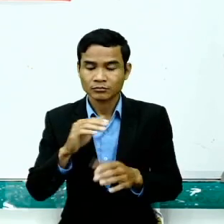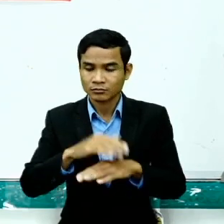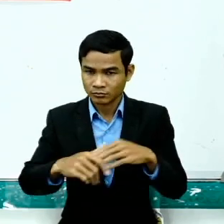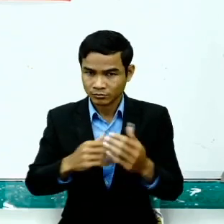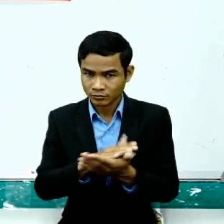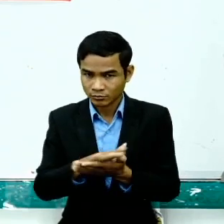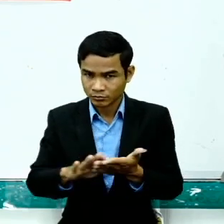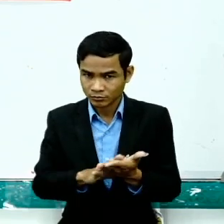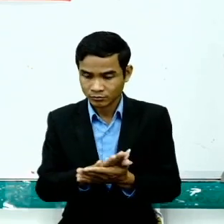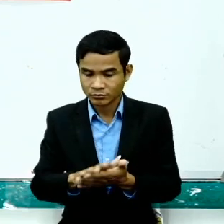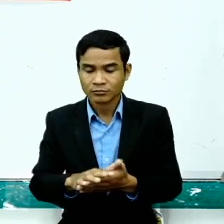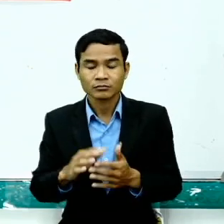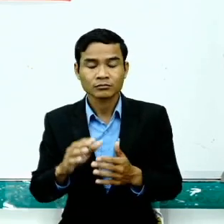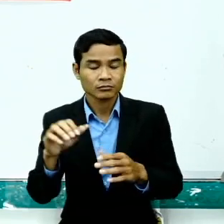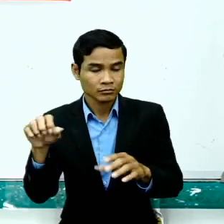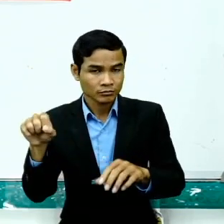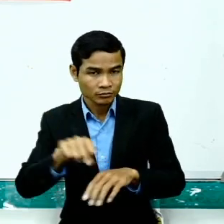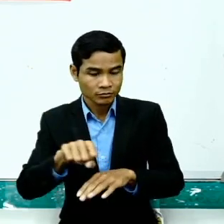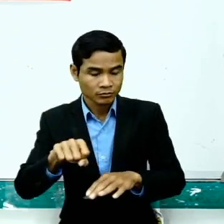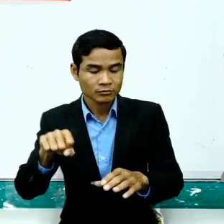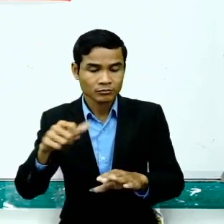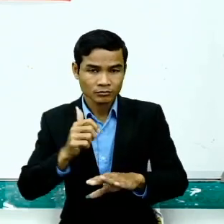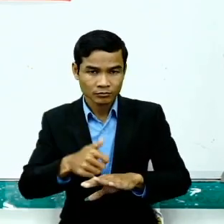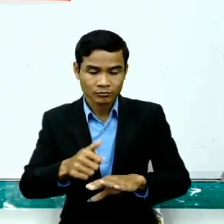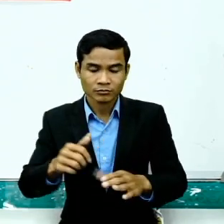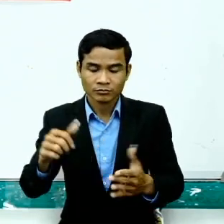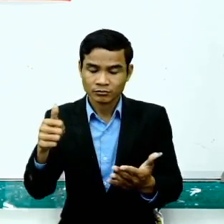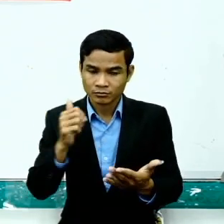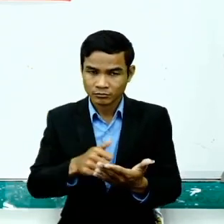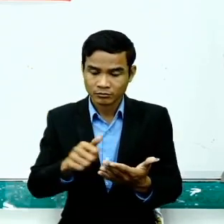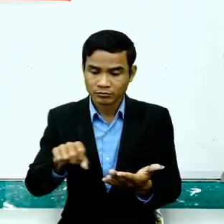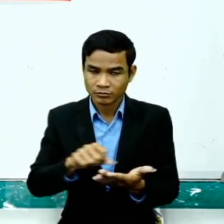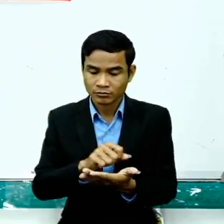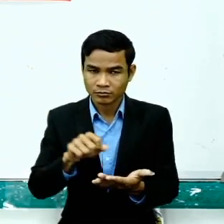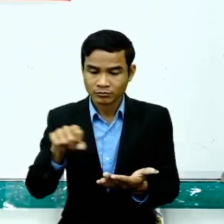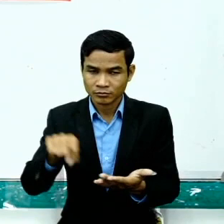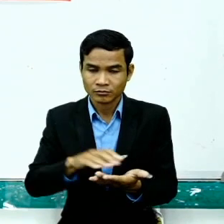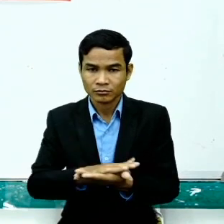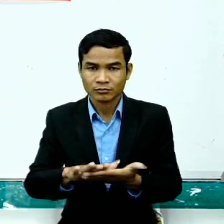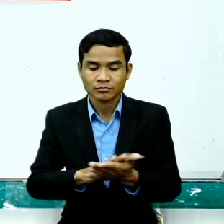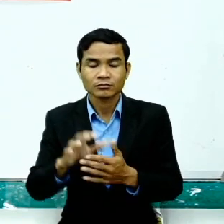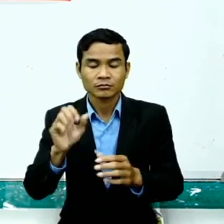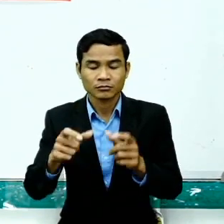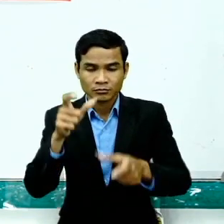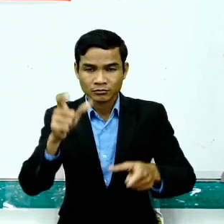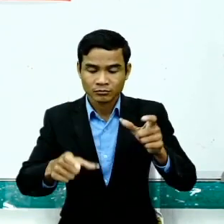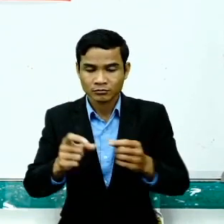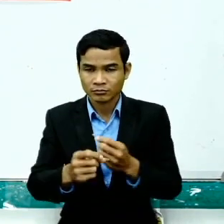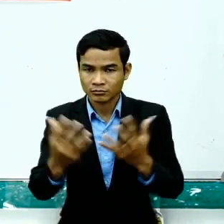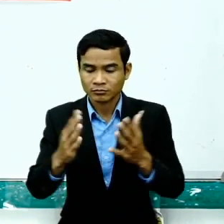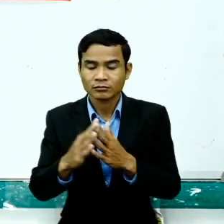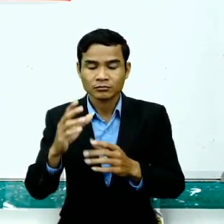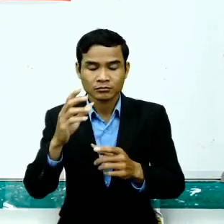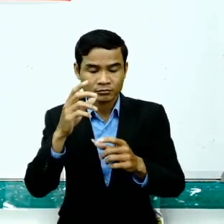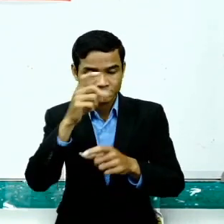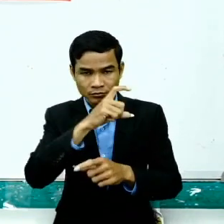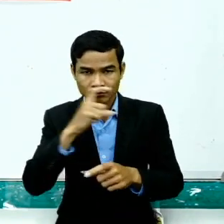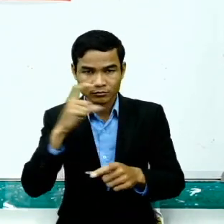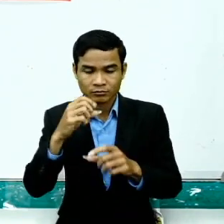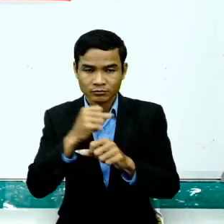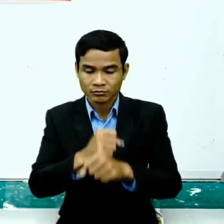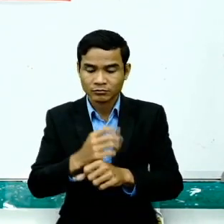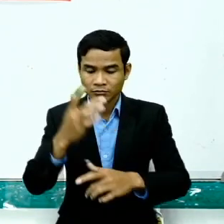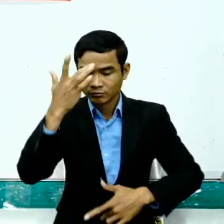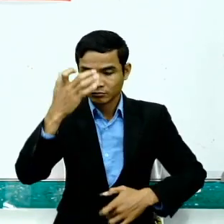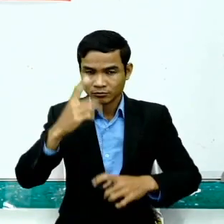đáy chì muối nâng alcohol rực chè chà hai bê con tớ tì cần lại nạ đầy miệng nổ chán công phê biện mắt đâm bày cà phía chung ngư COVID đập làm